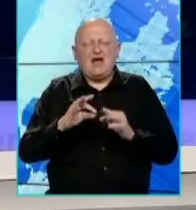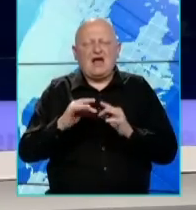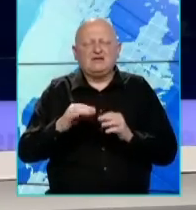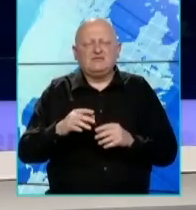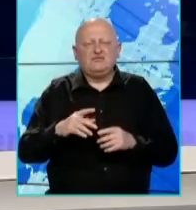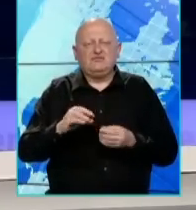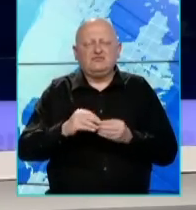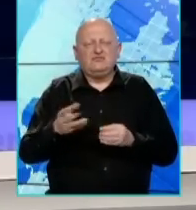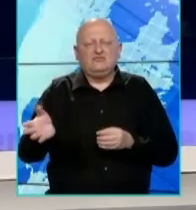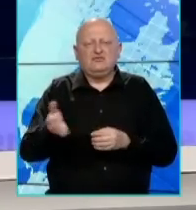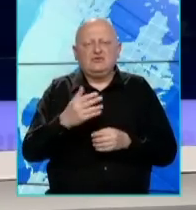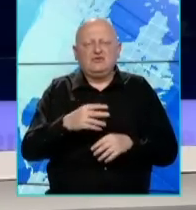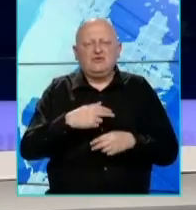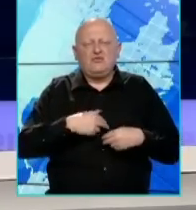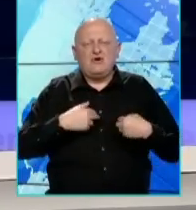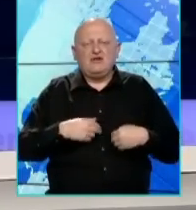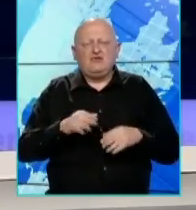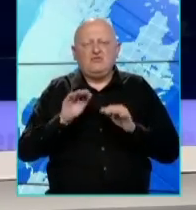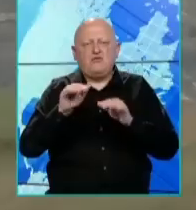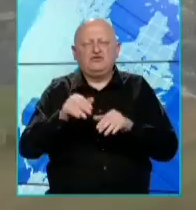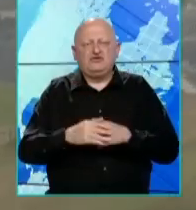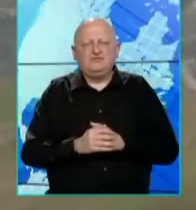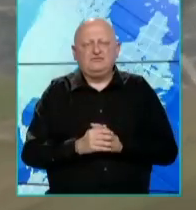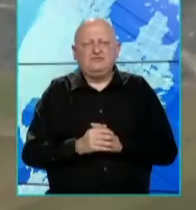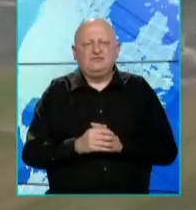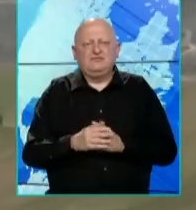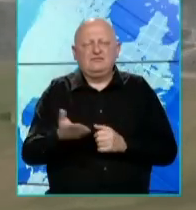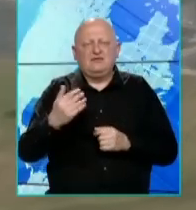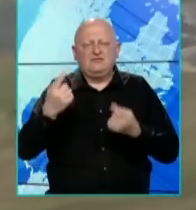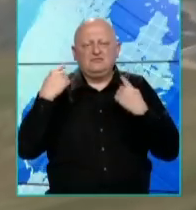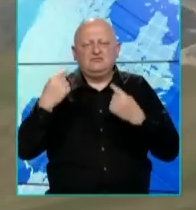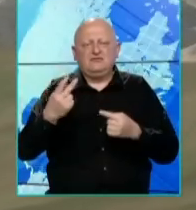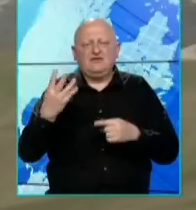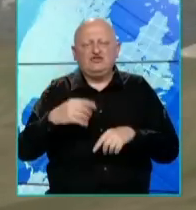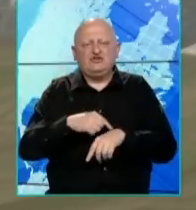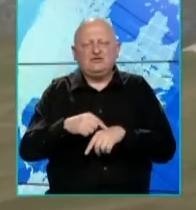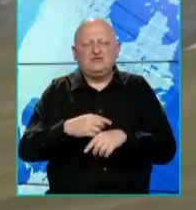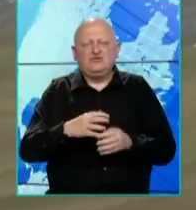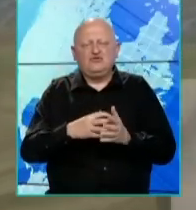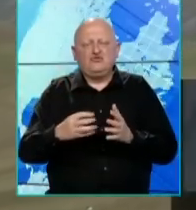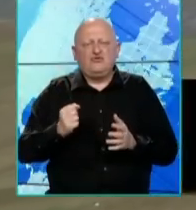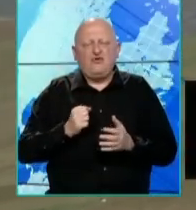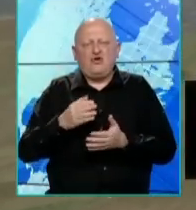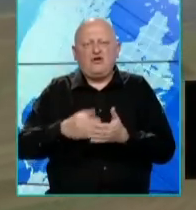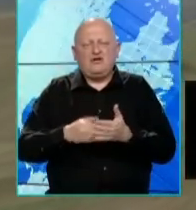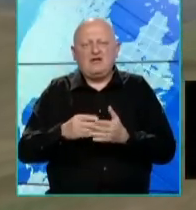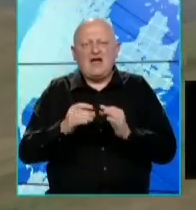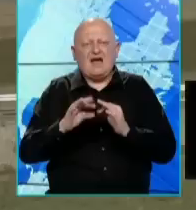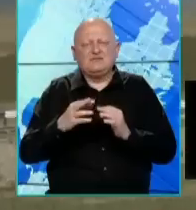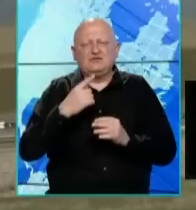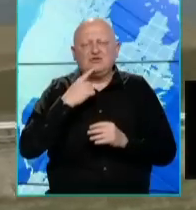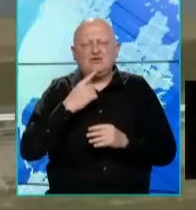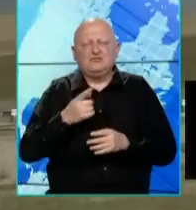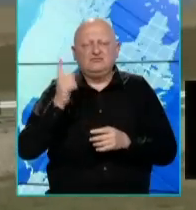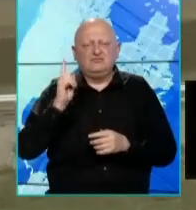Azerbejdžan u spornu regiju šalje humanitarnu pomoć. Nakon munjevite 24 sata duge vojne operacije Azerbejdžana koja